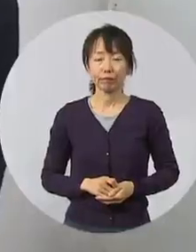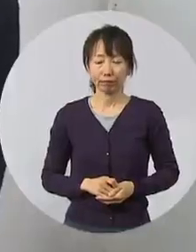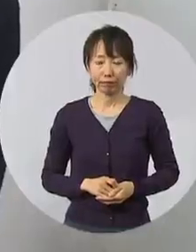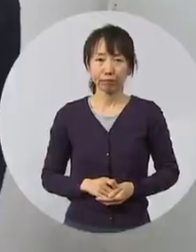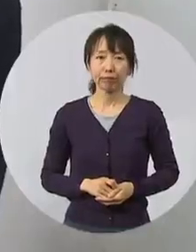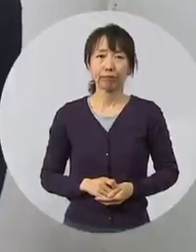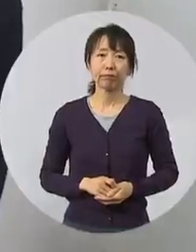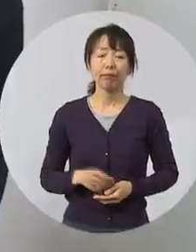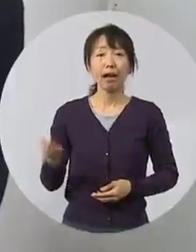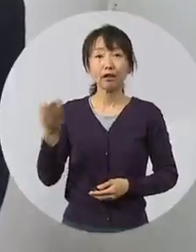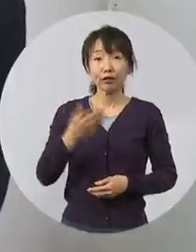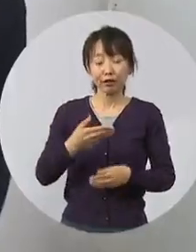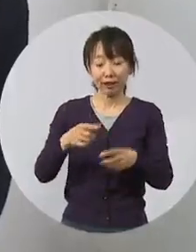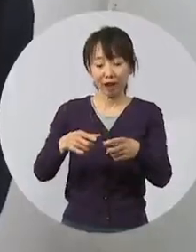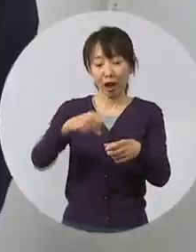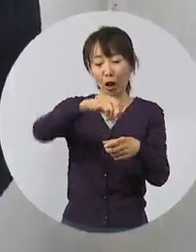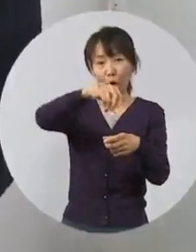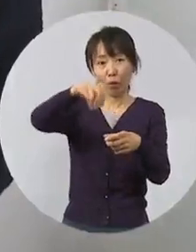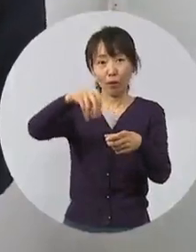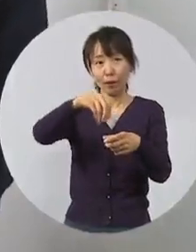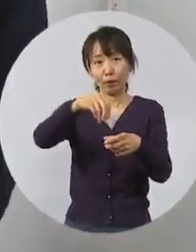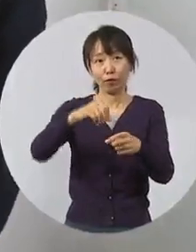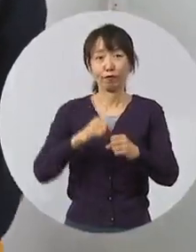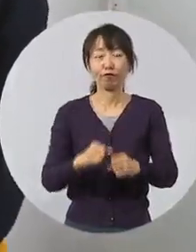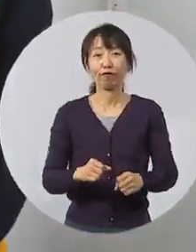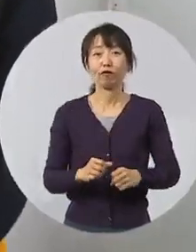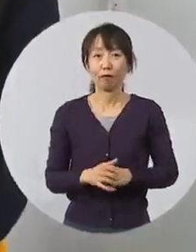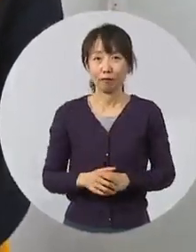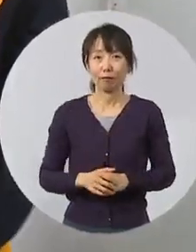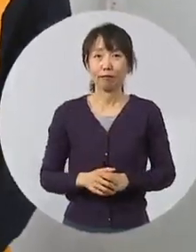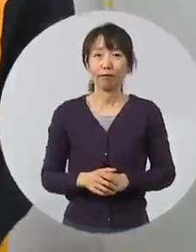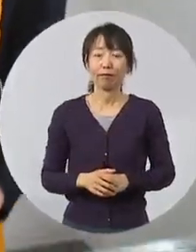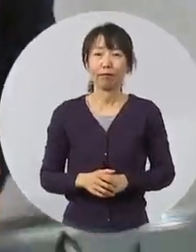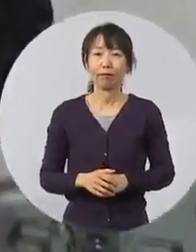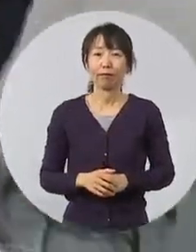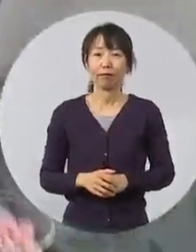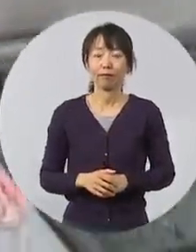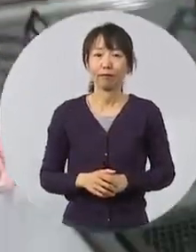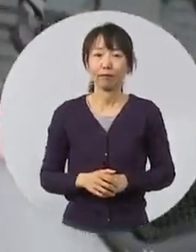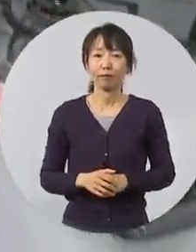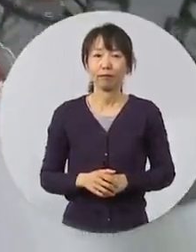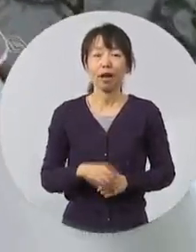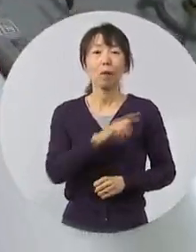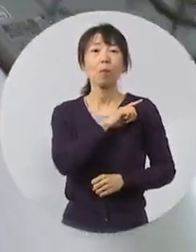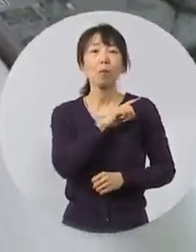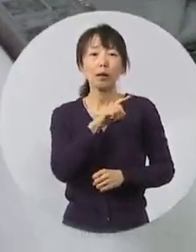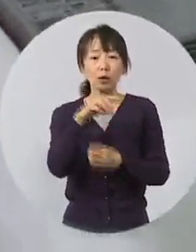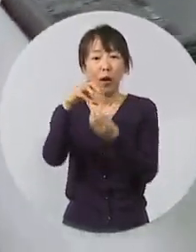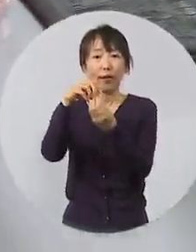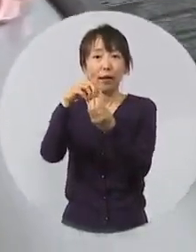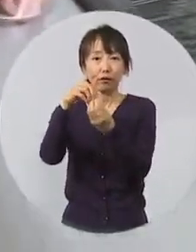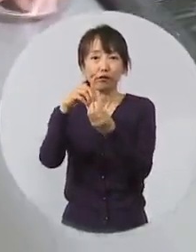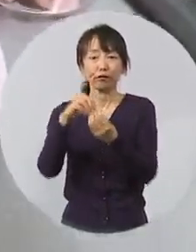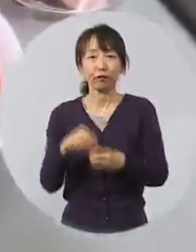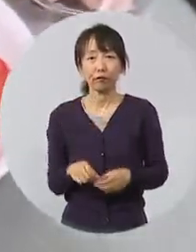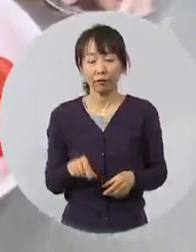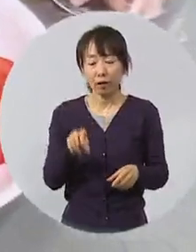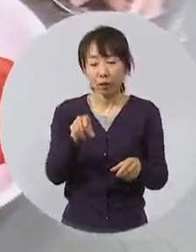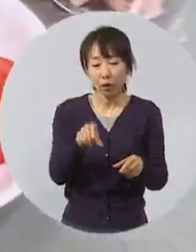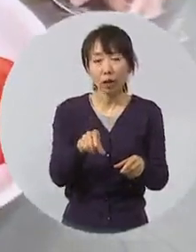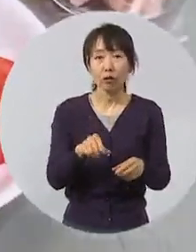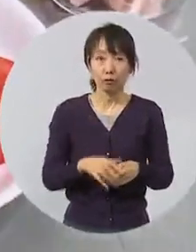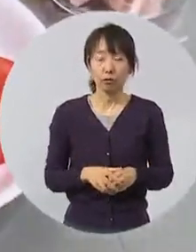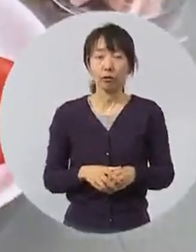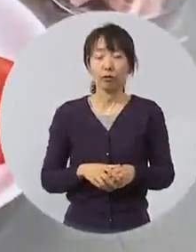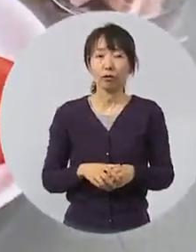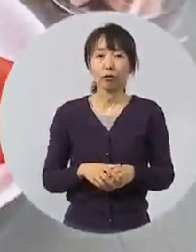さあいよいよトッピングですね。はい、はい、じゃあ乗せていきましょう。 はい、まずナスを乗っけます。 は